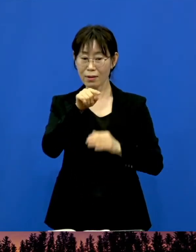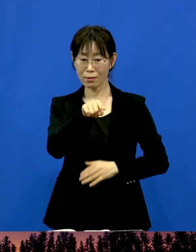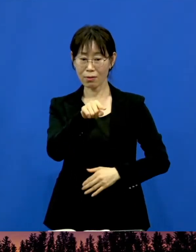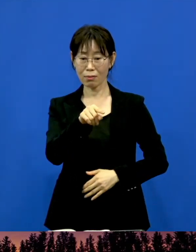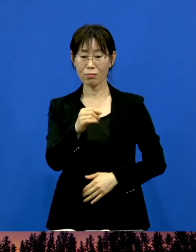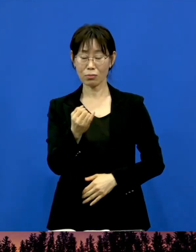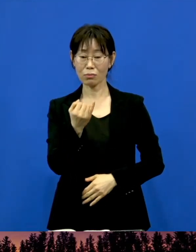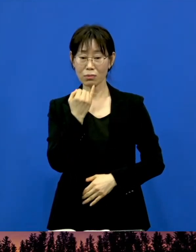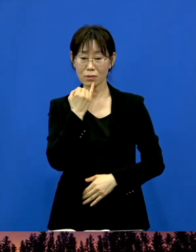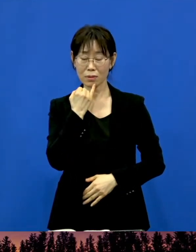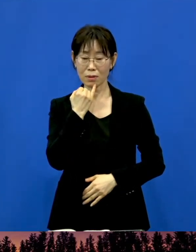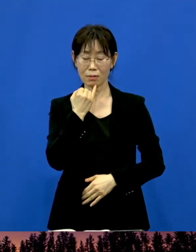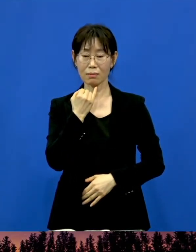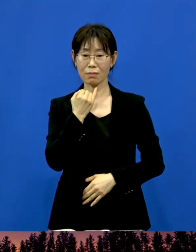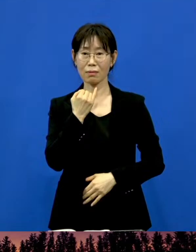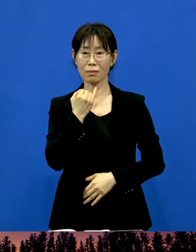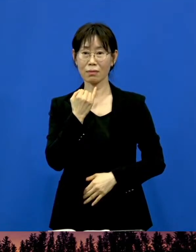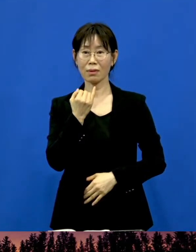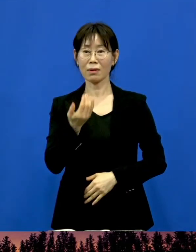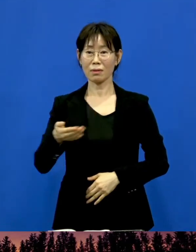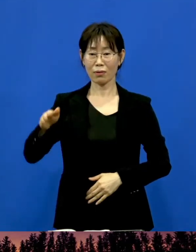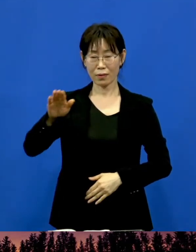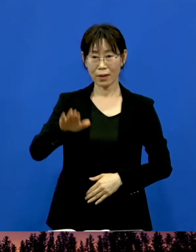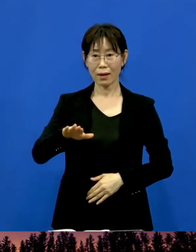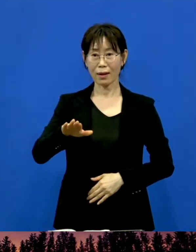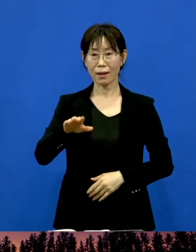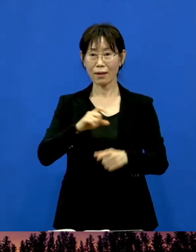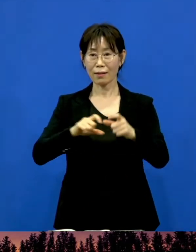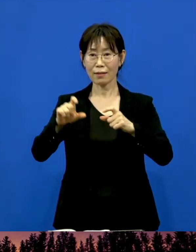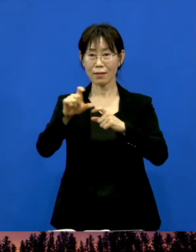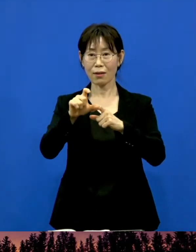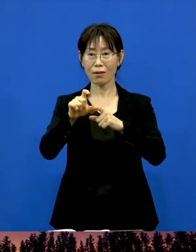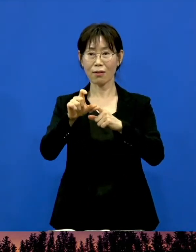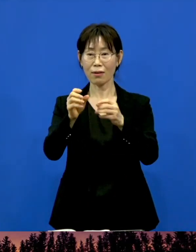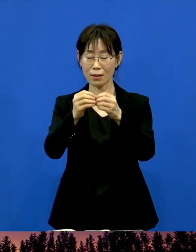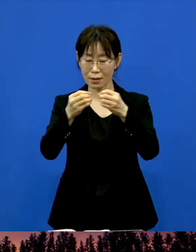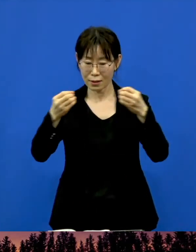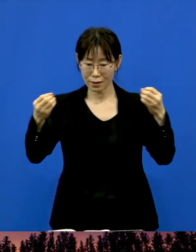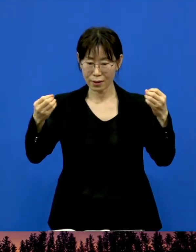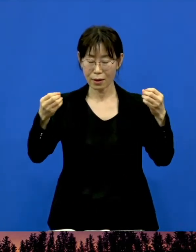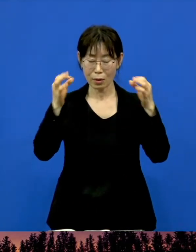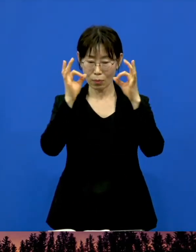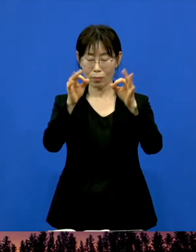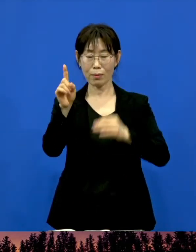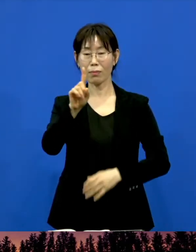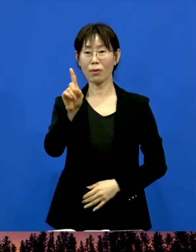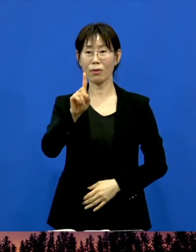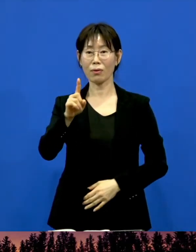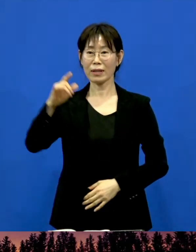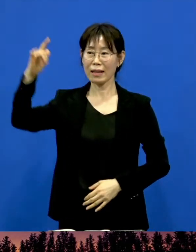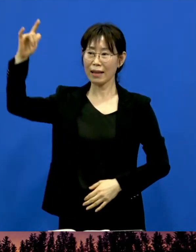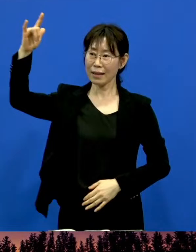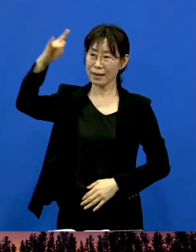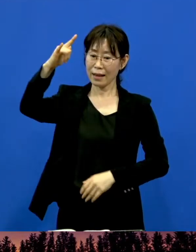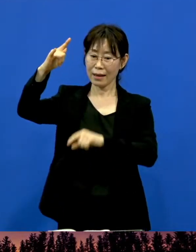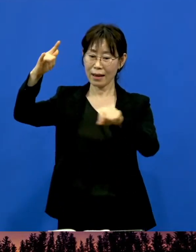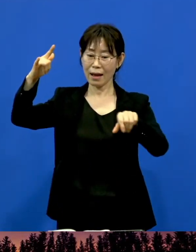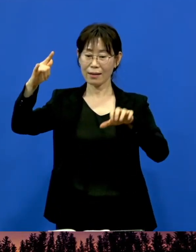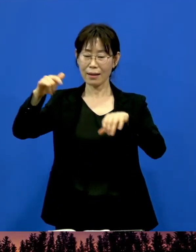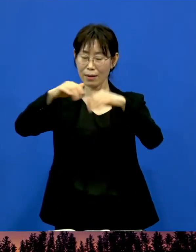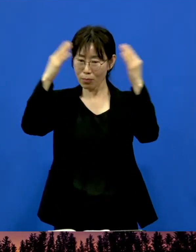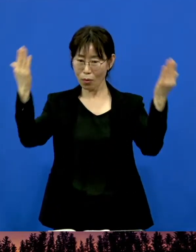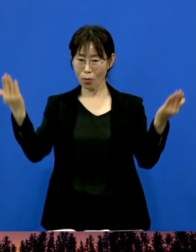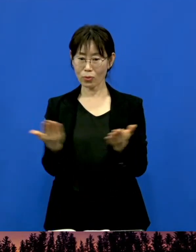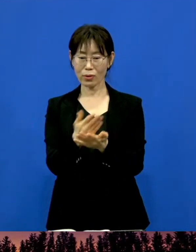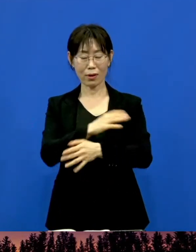아래에서 헛되다 하는 이 전도서의 기자의 고백이 의미가 뭡니까? 해 아래 모든 게 헛되다.